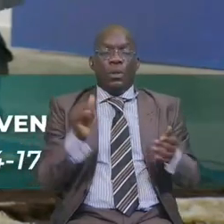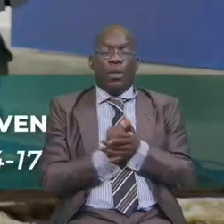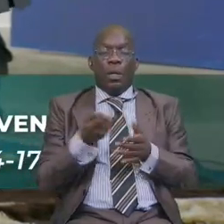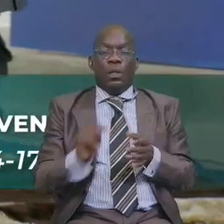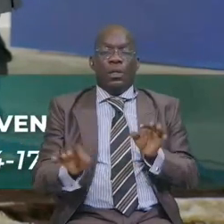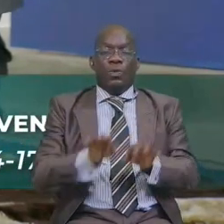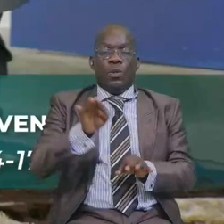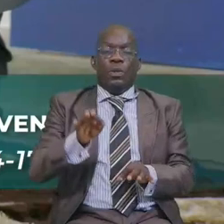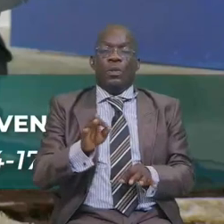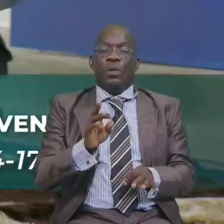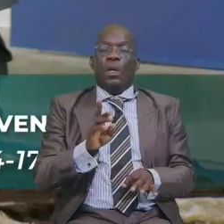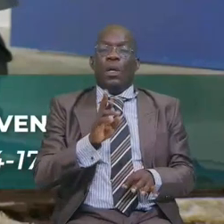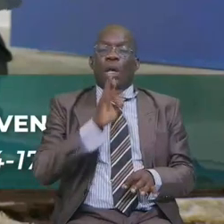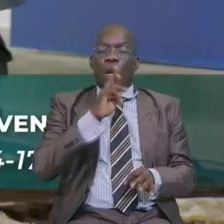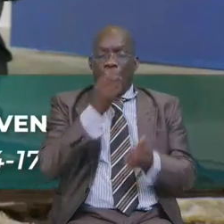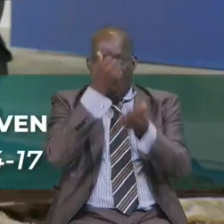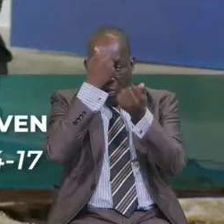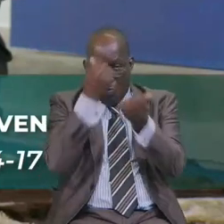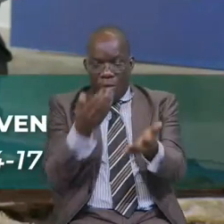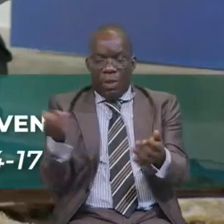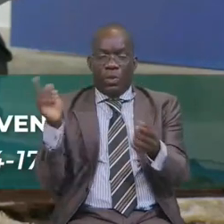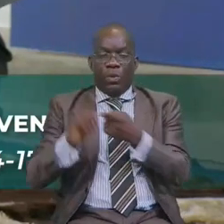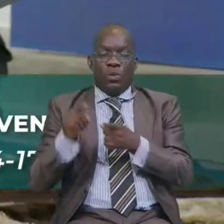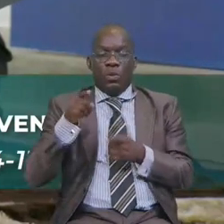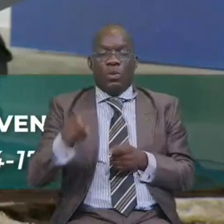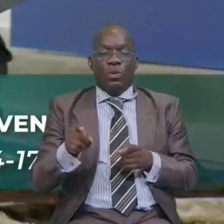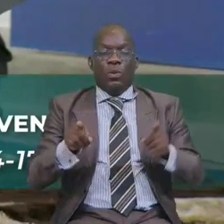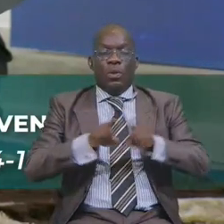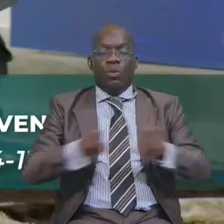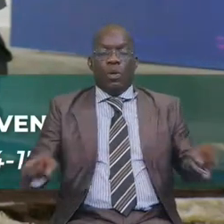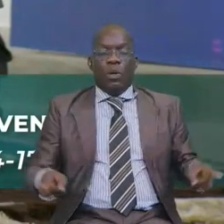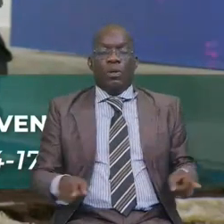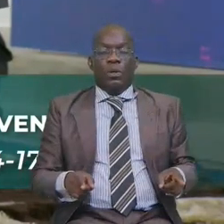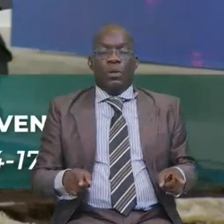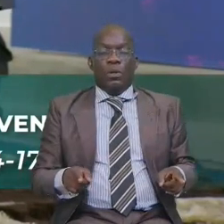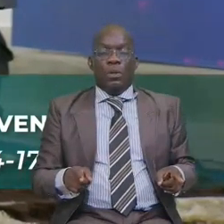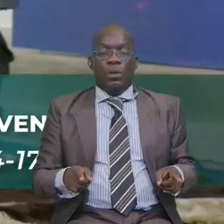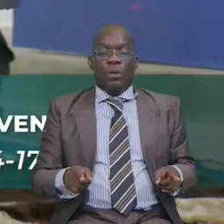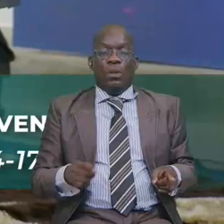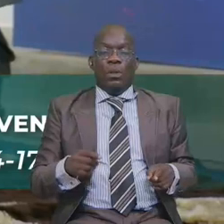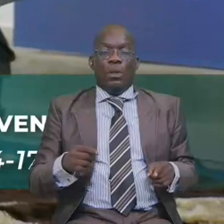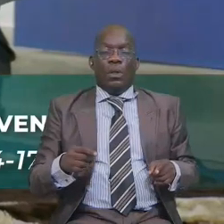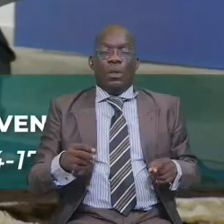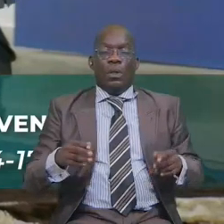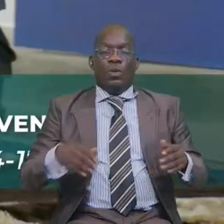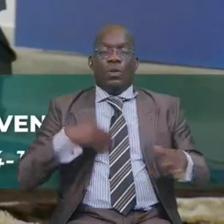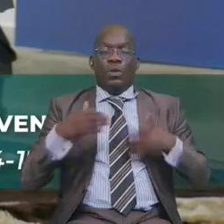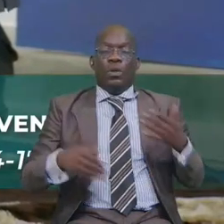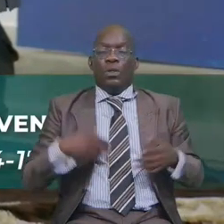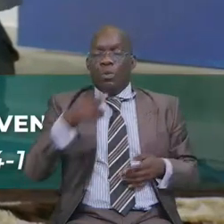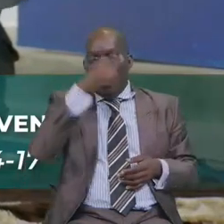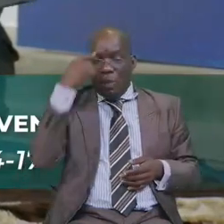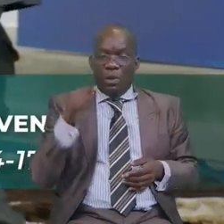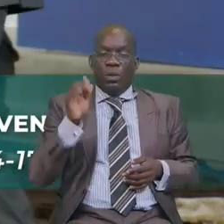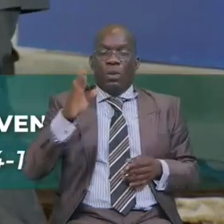Cependant, ne vous réjouissez pas de ce que les esprits vous sont soumis, mais réjouissez-vous de ce que vos noms